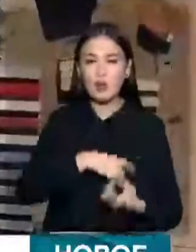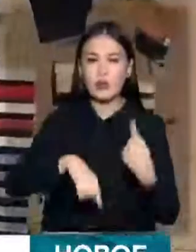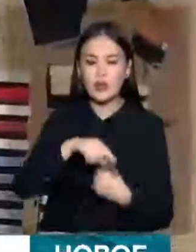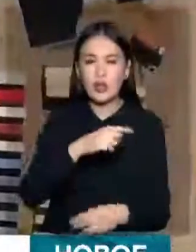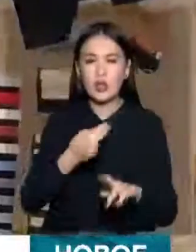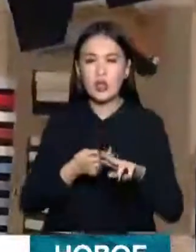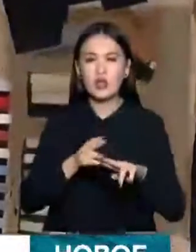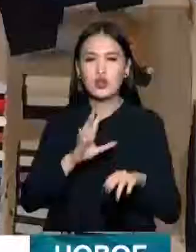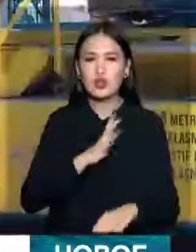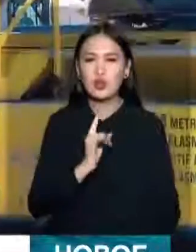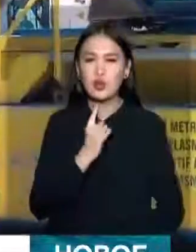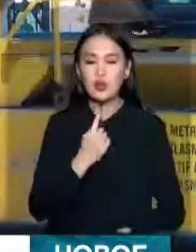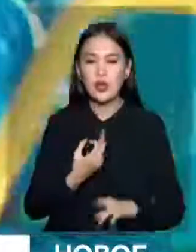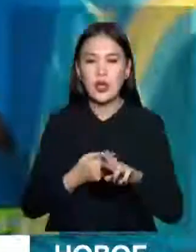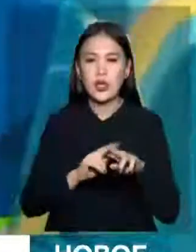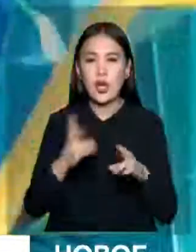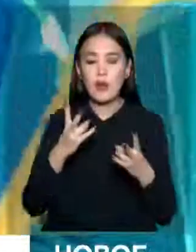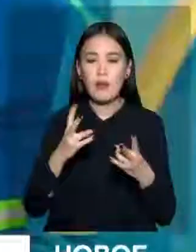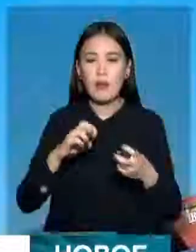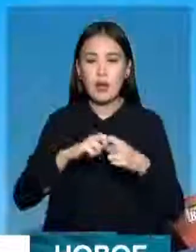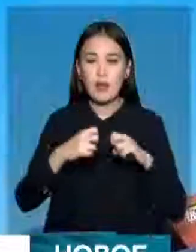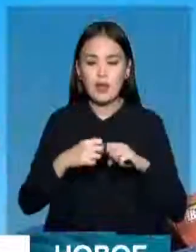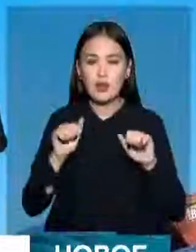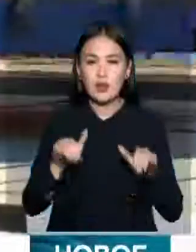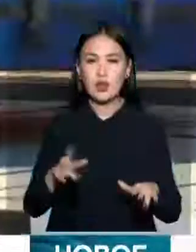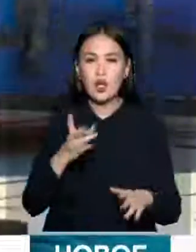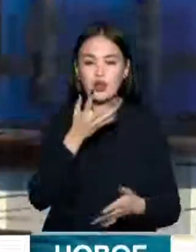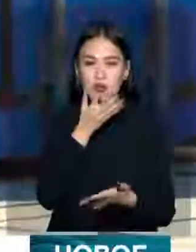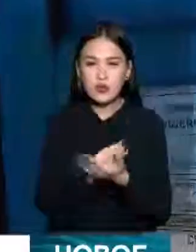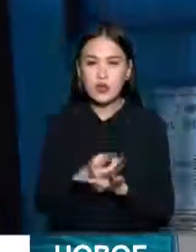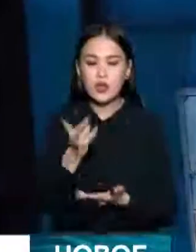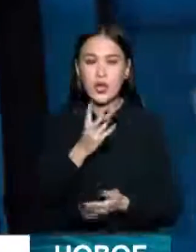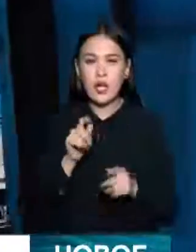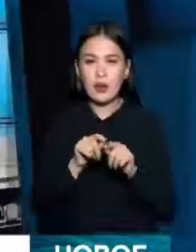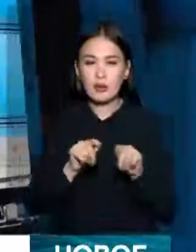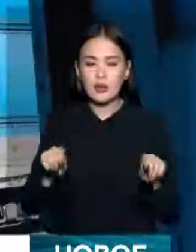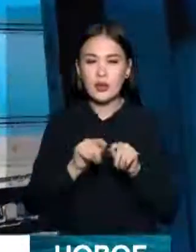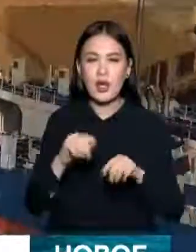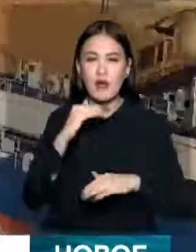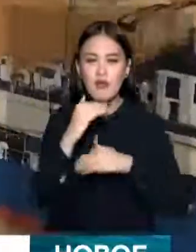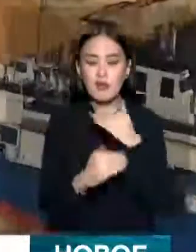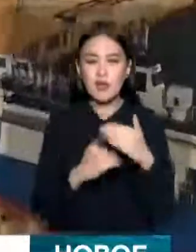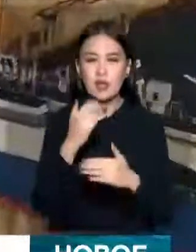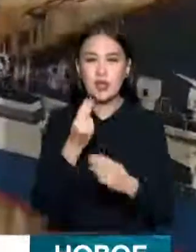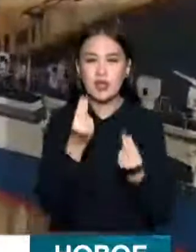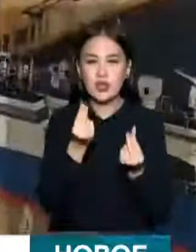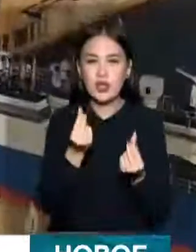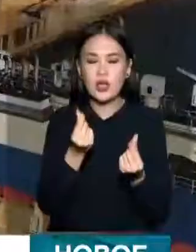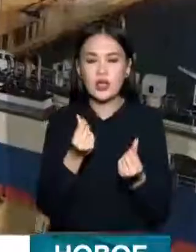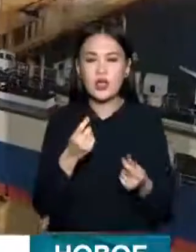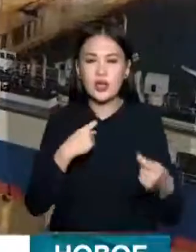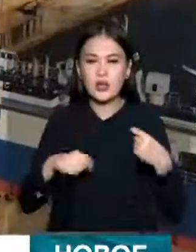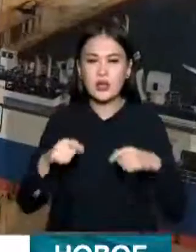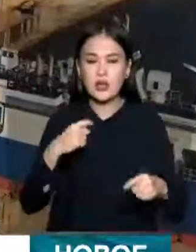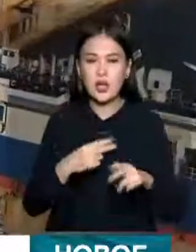потребителям. Для того, чтобы решать эти проблемы, нужно активнее развивать собственные производства и стабилизировать денежный рынок. За